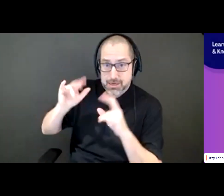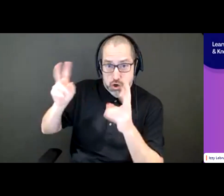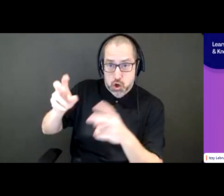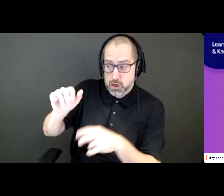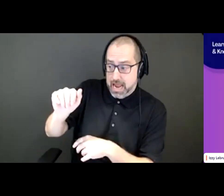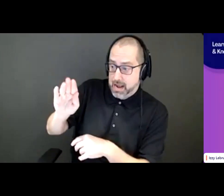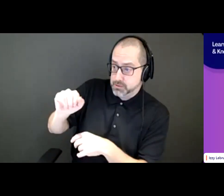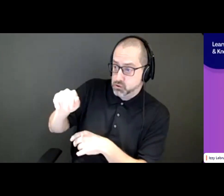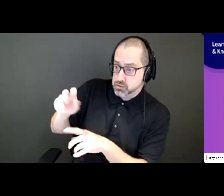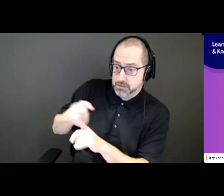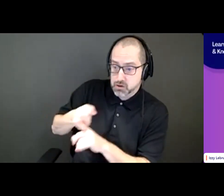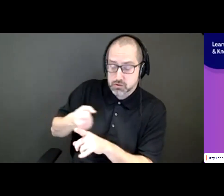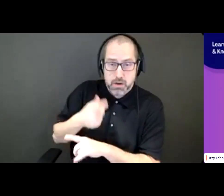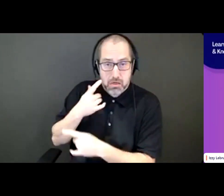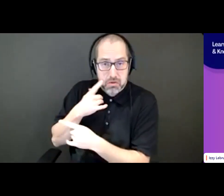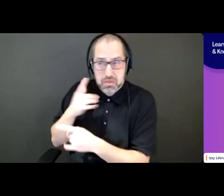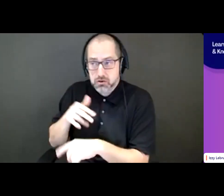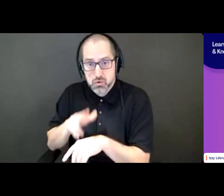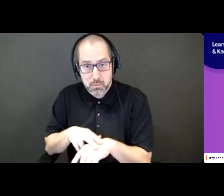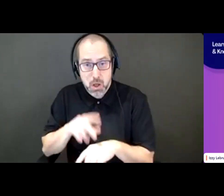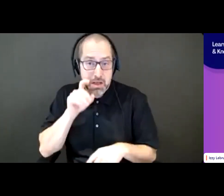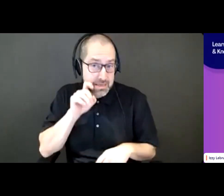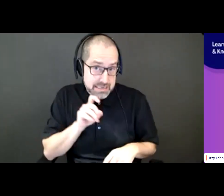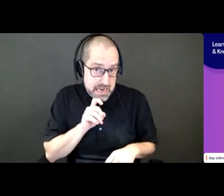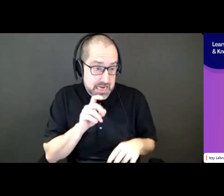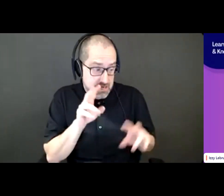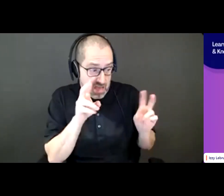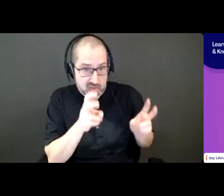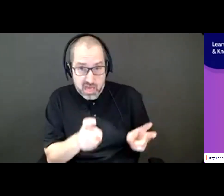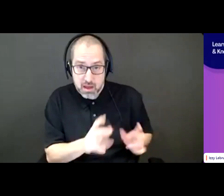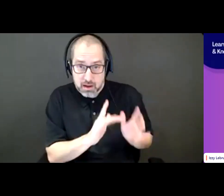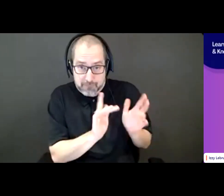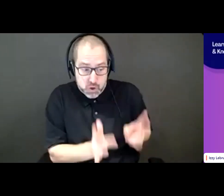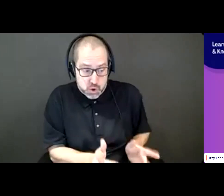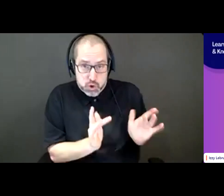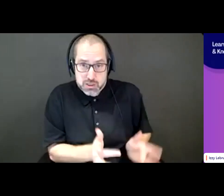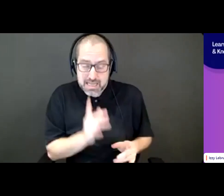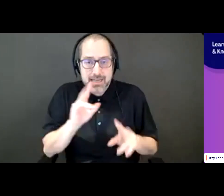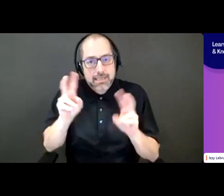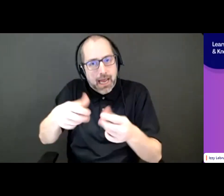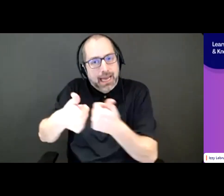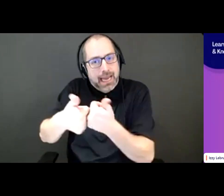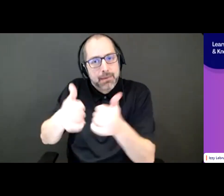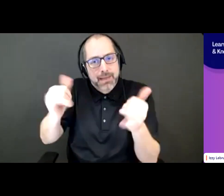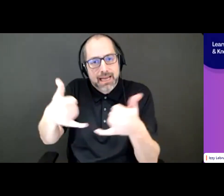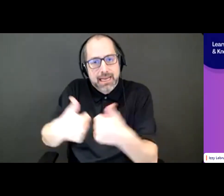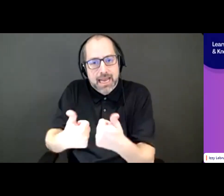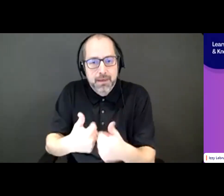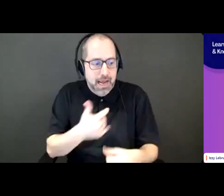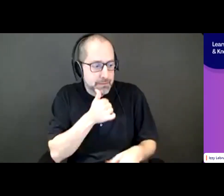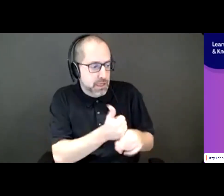la violence physique parce que mon agresseur me disait que c'était normal que c'était un jeu et que